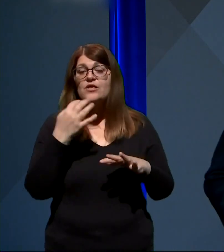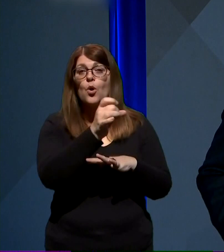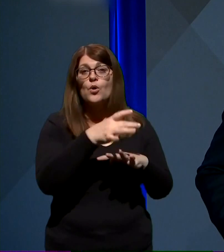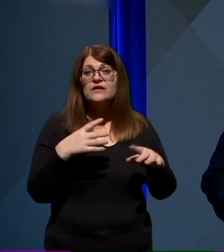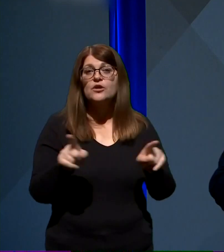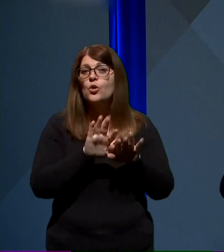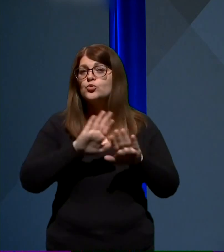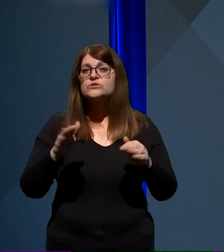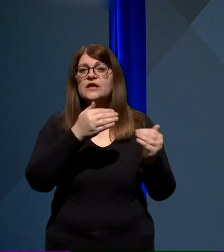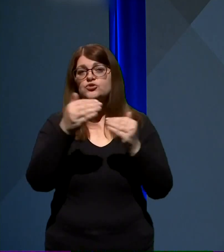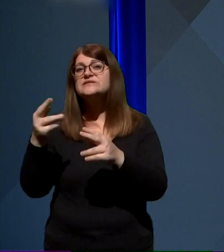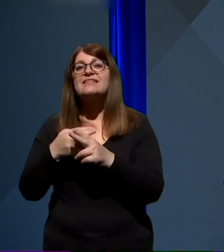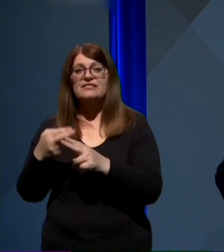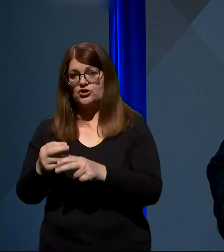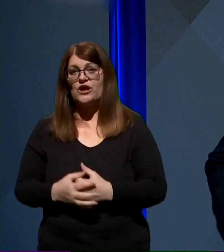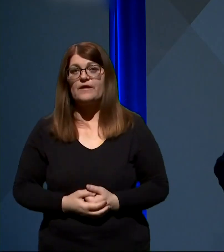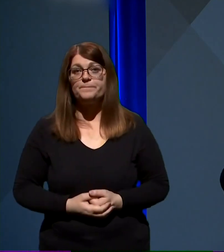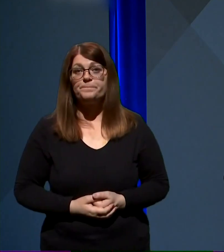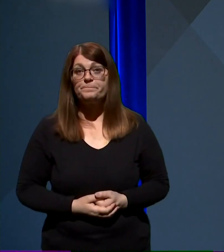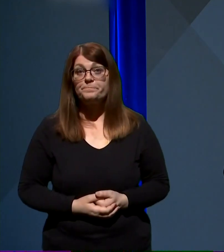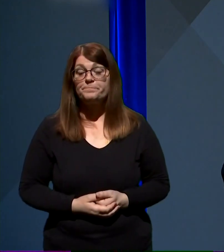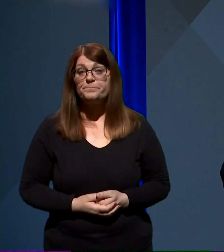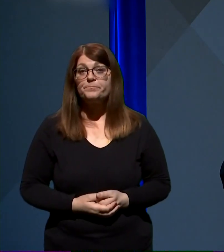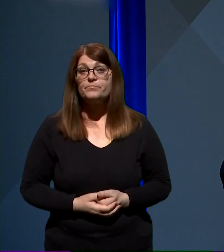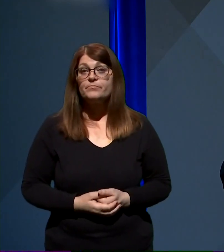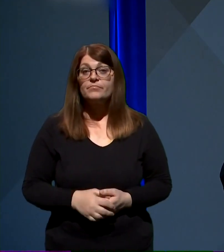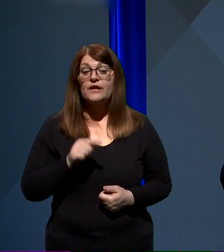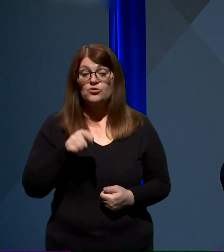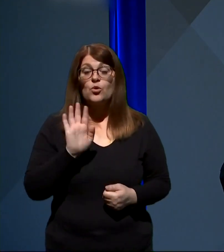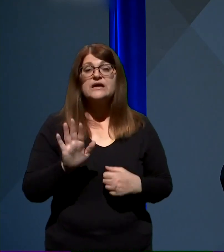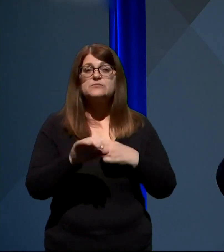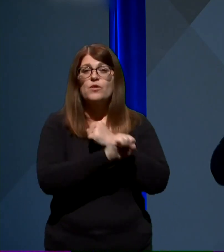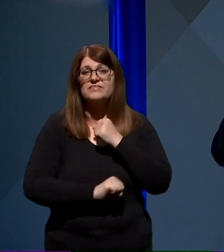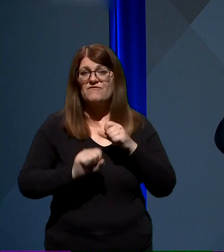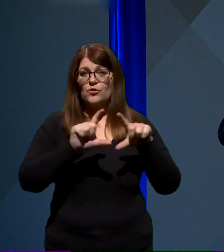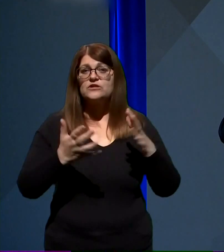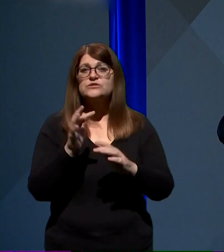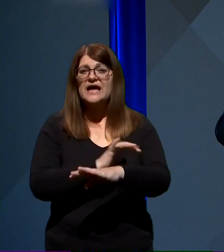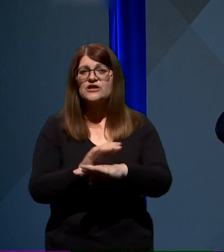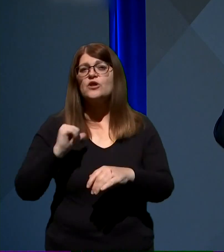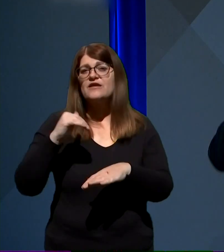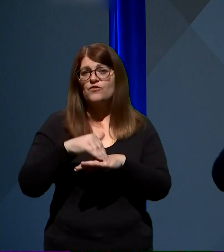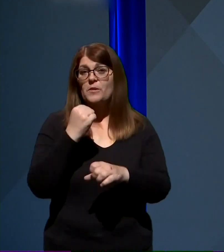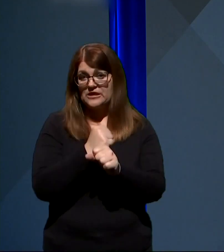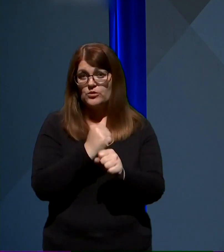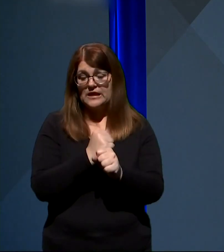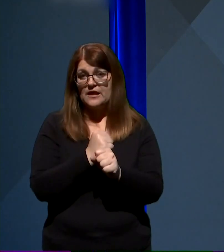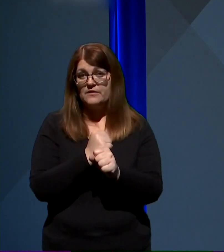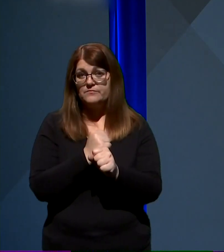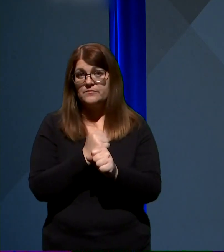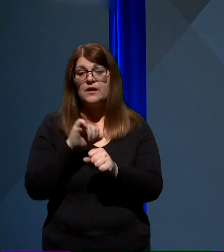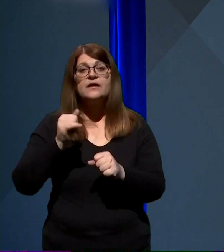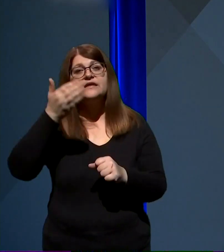vse sosedne države. Torej, to, kar smo na fakulteti za računalništvo informatiko delali, je